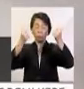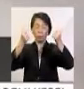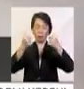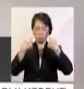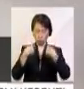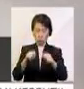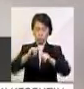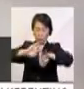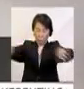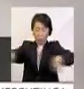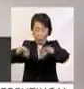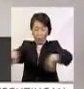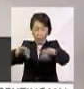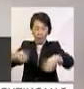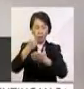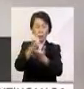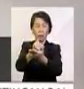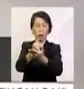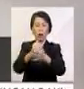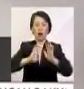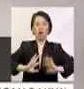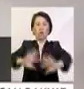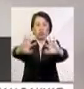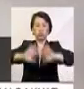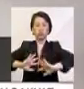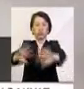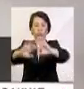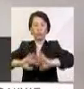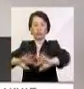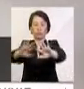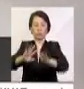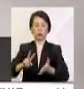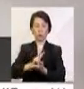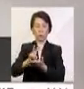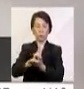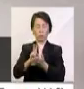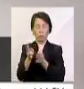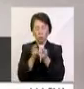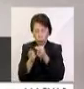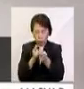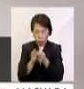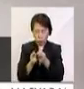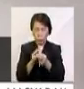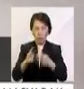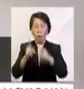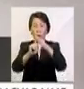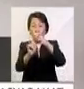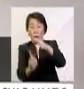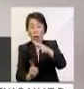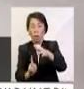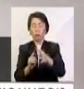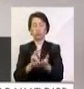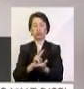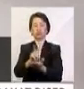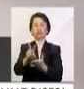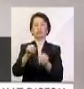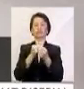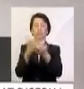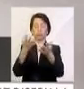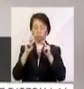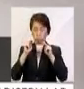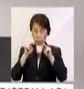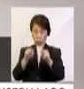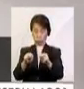cuba menyelamatkan kanguru yang semakin dihanyutkan ombak. Video usaha menyelamatkan kanguru daripada lemas itu menjadi tular dan telah